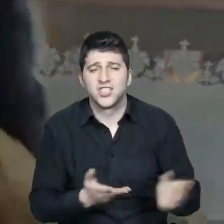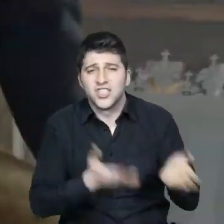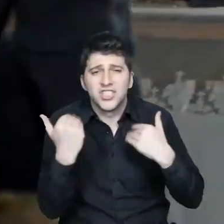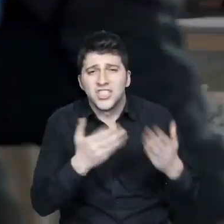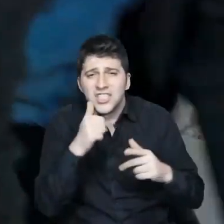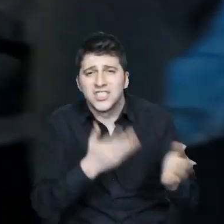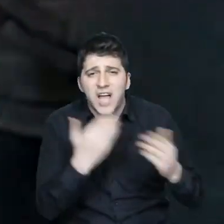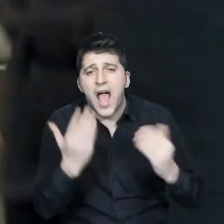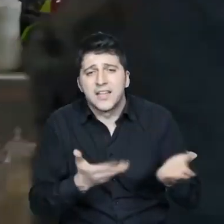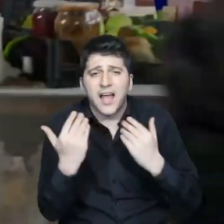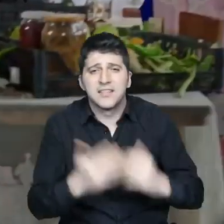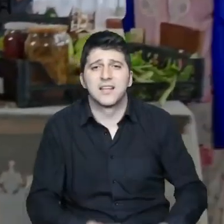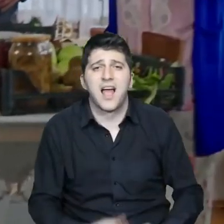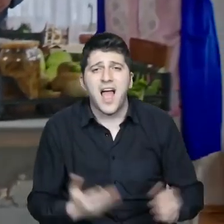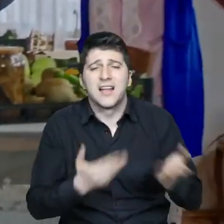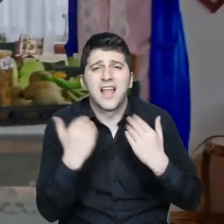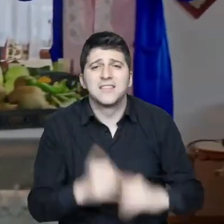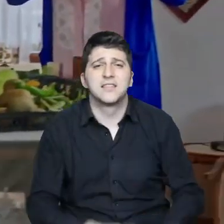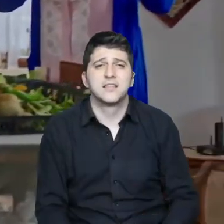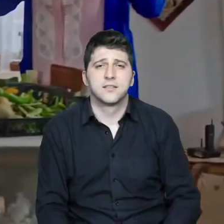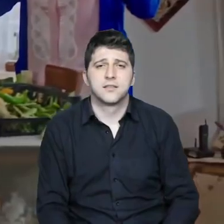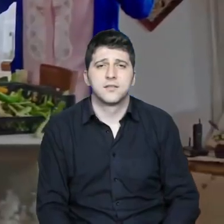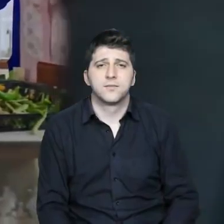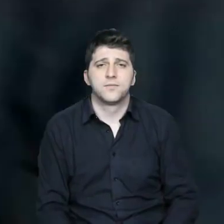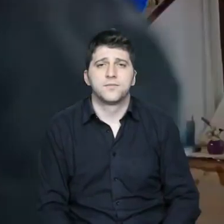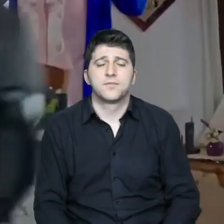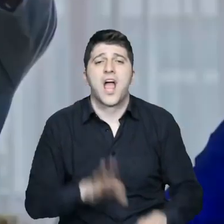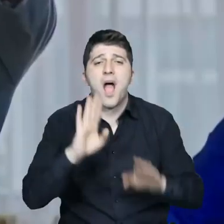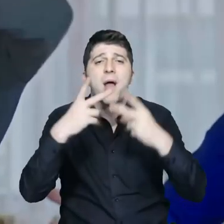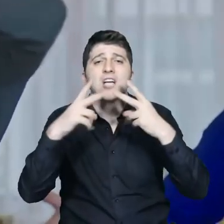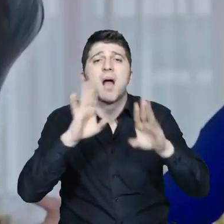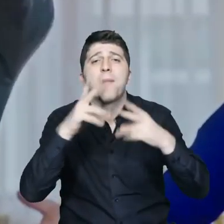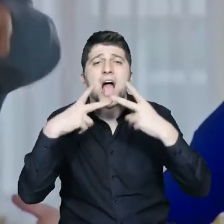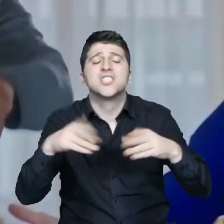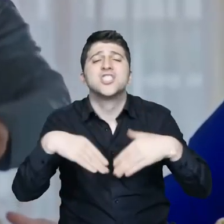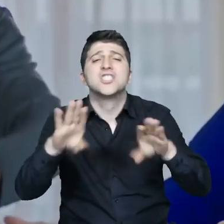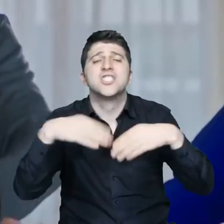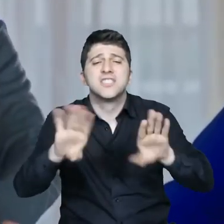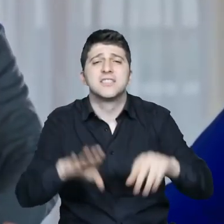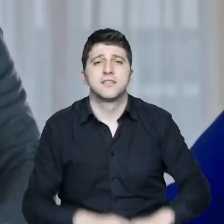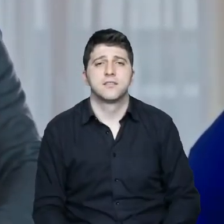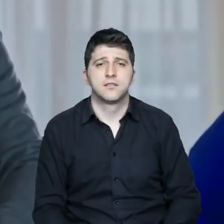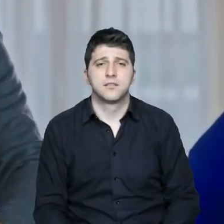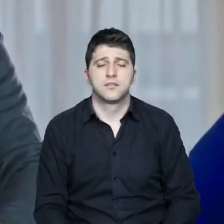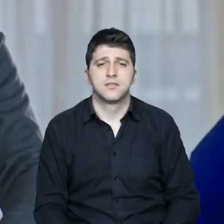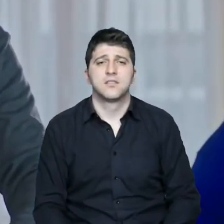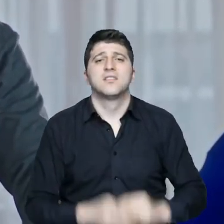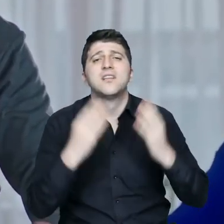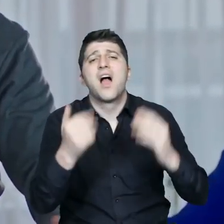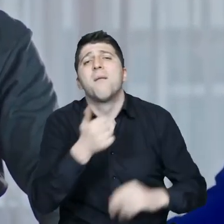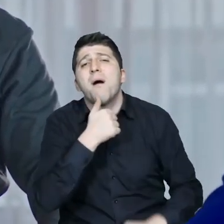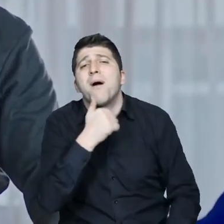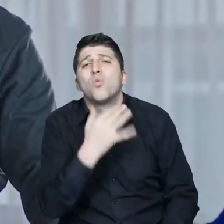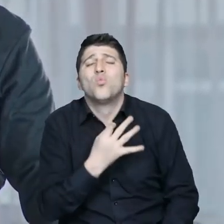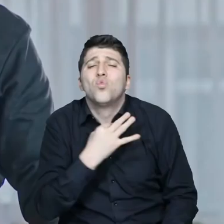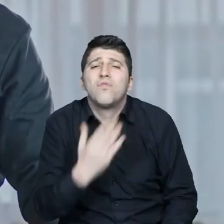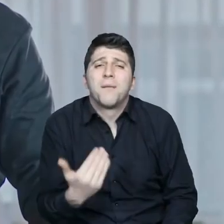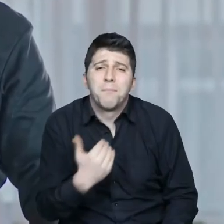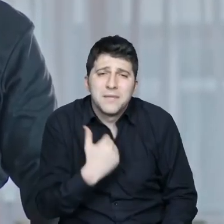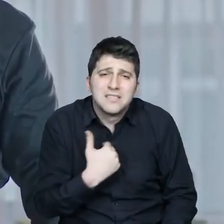koyunları dışarı çıkartmaya çalışıyor. Aç, aç kapıyı. Aç kapıyı, çıksınlar. Ya baba ne olur